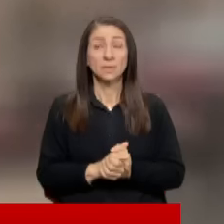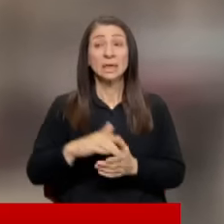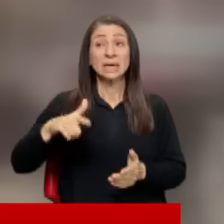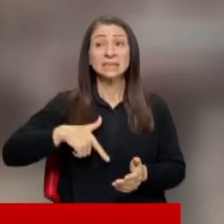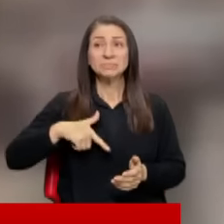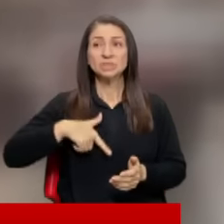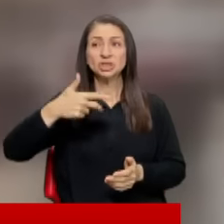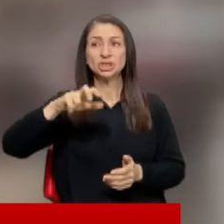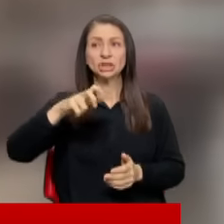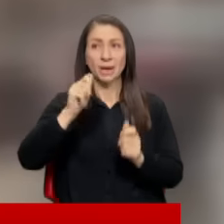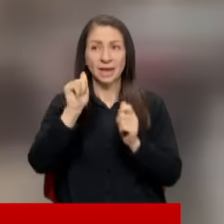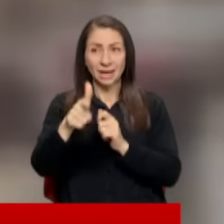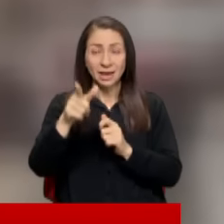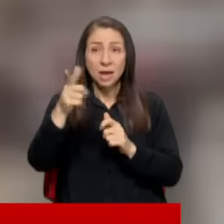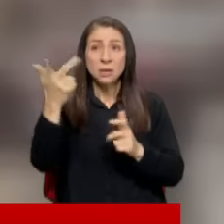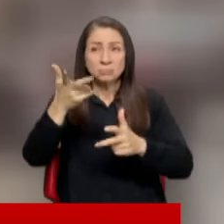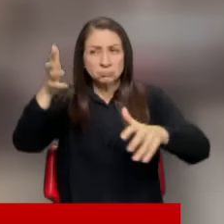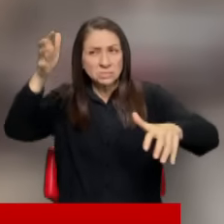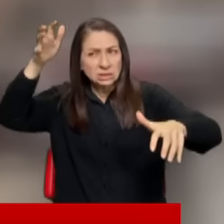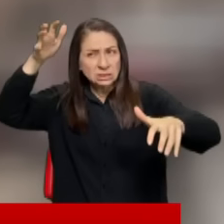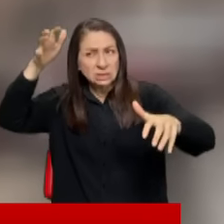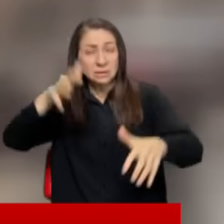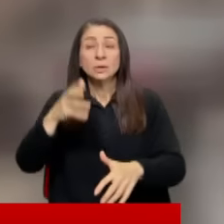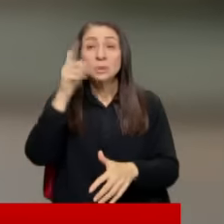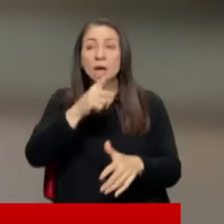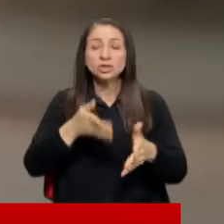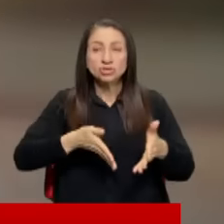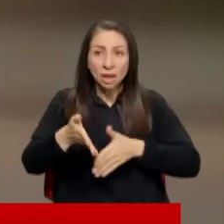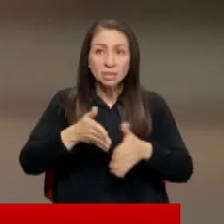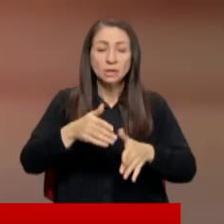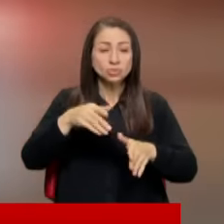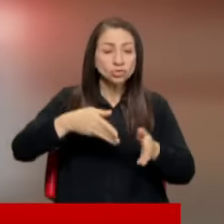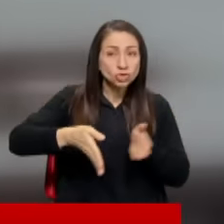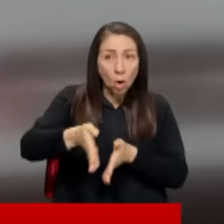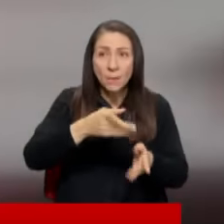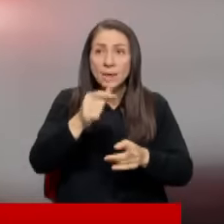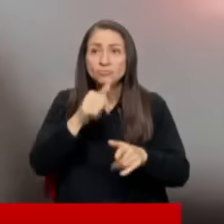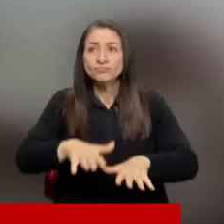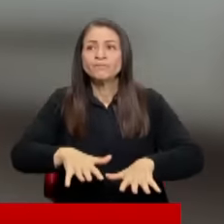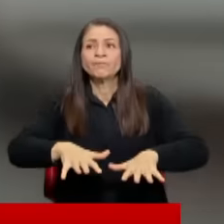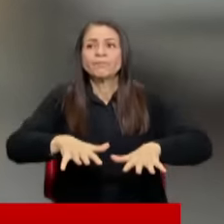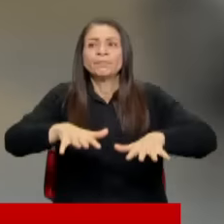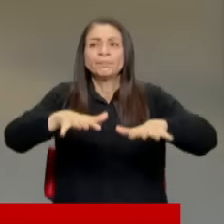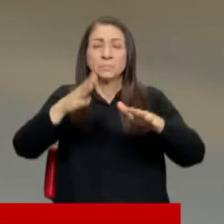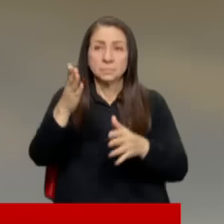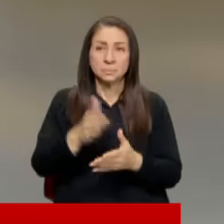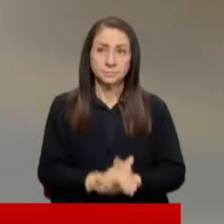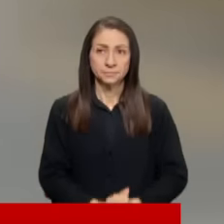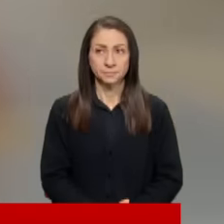İzmir'in Çeşme ilçesinde de aniden bastıran sağanak sonrası cadde ve sokaklar göle döndü.